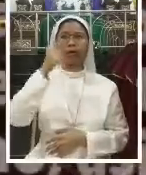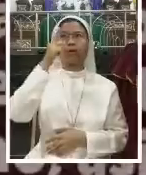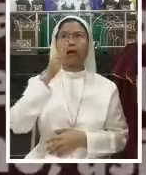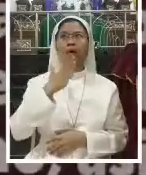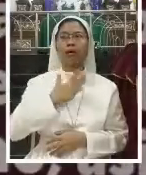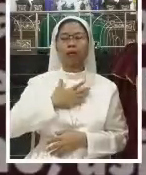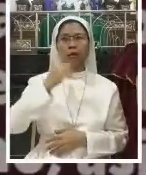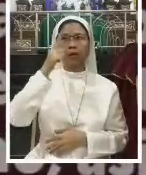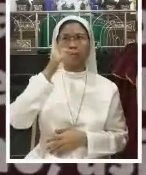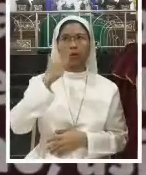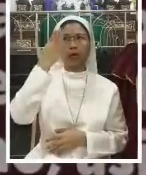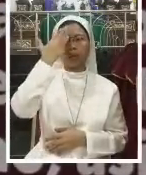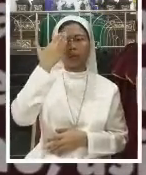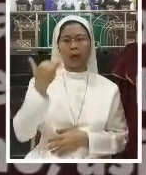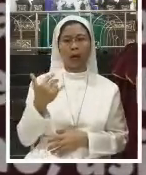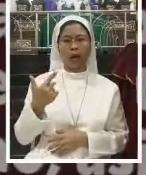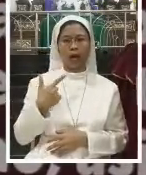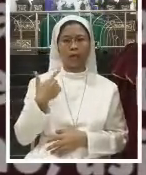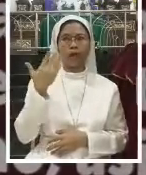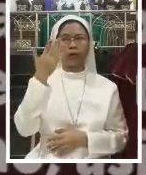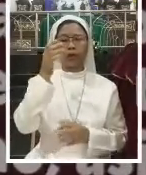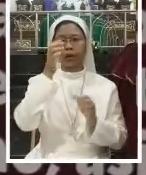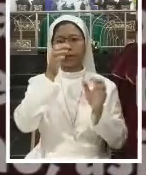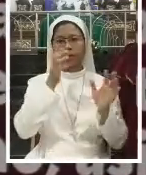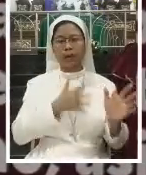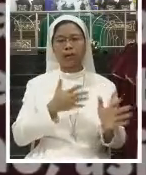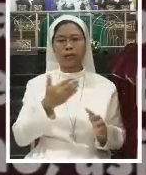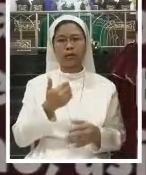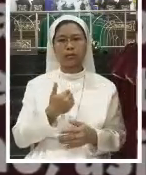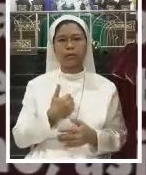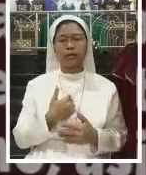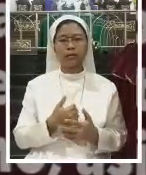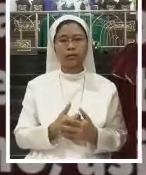Diyos ko, ta daw tapinabayaan mo ko.